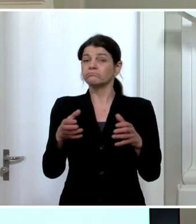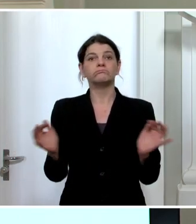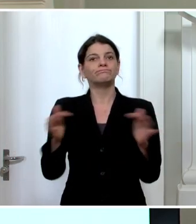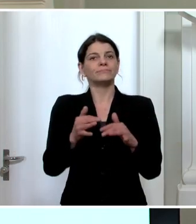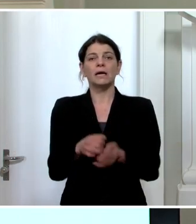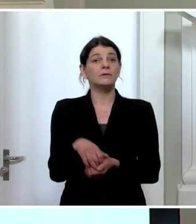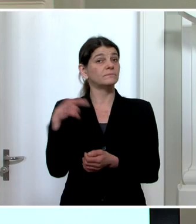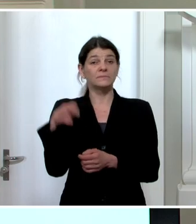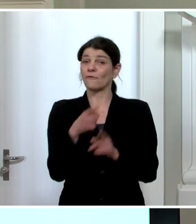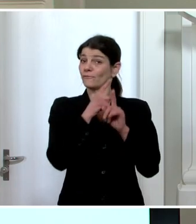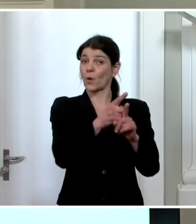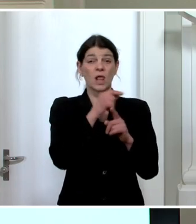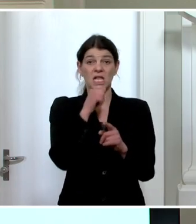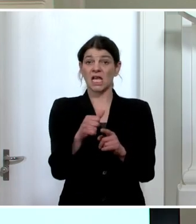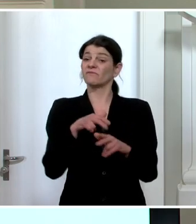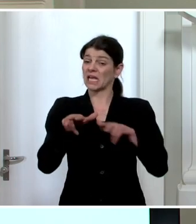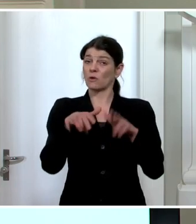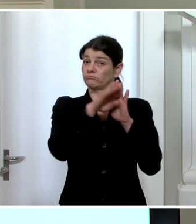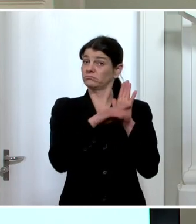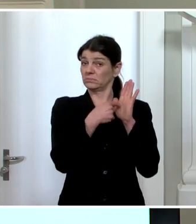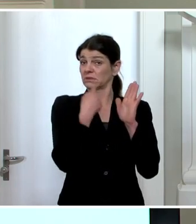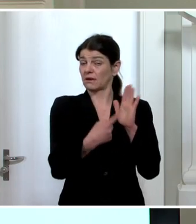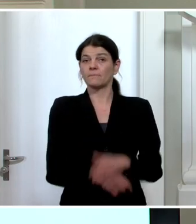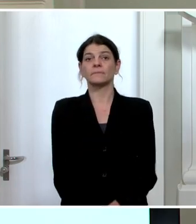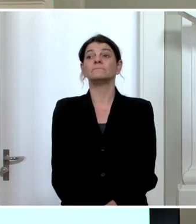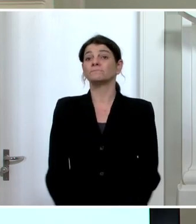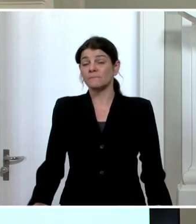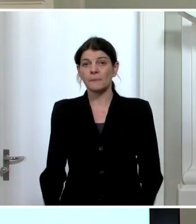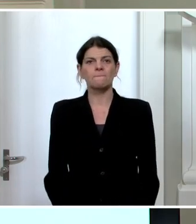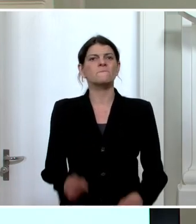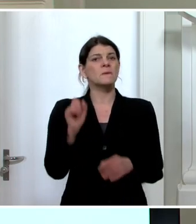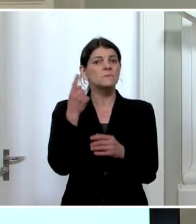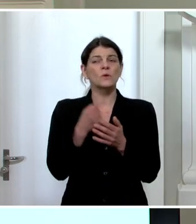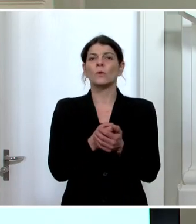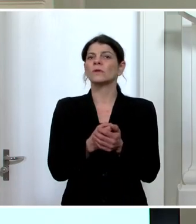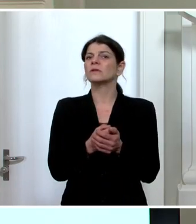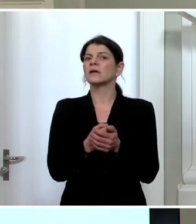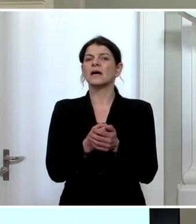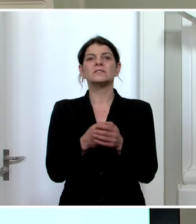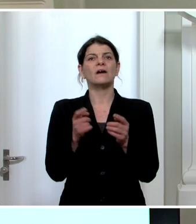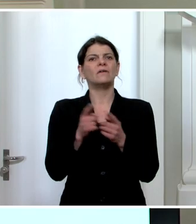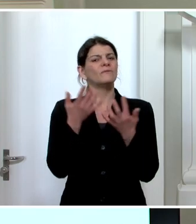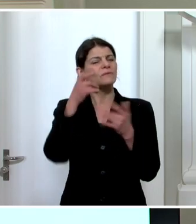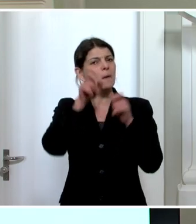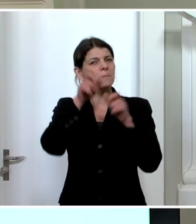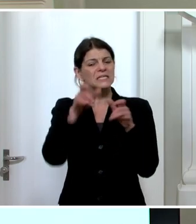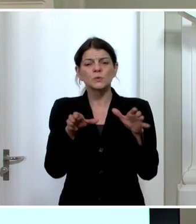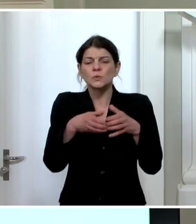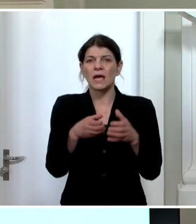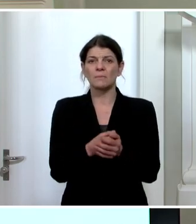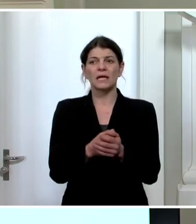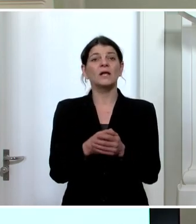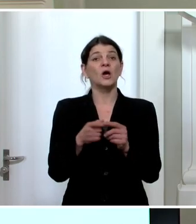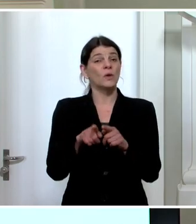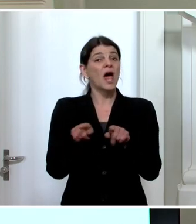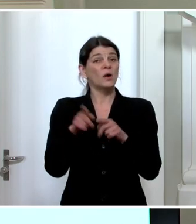die Vorgaben der Regierung halten. Dies vor allem in Bezug auf die Gruppengrößen und die wichtigen